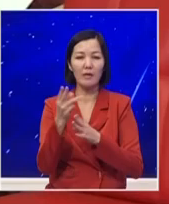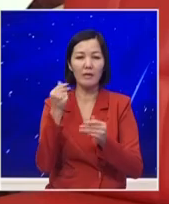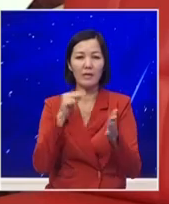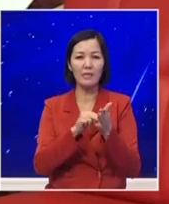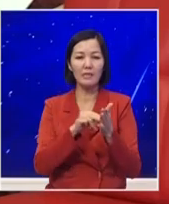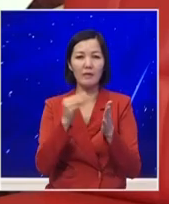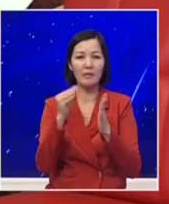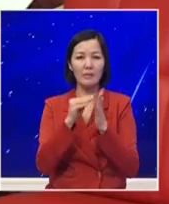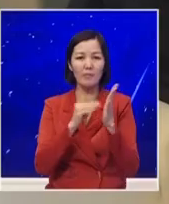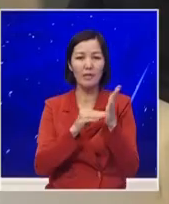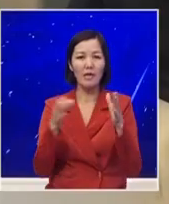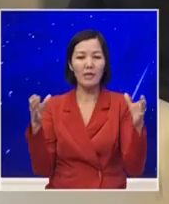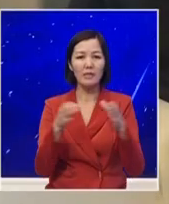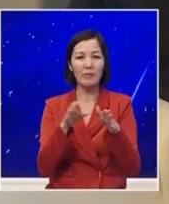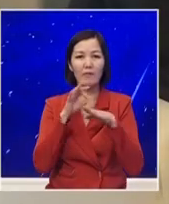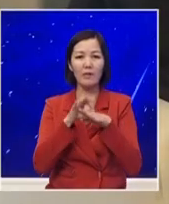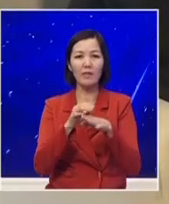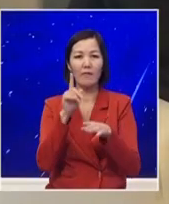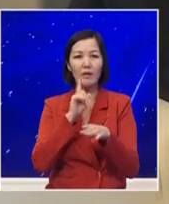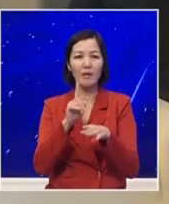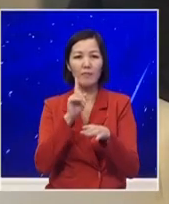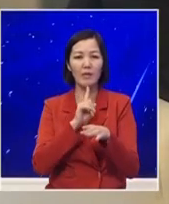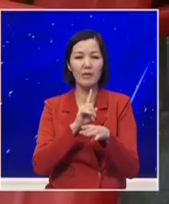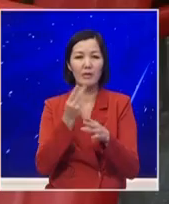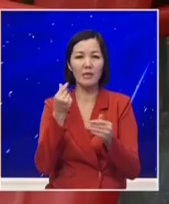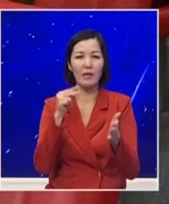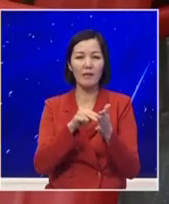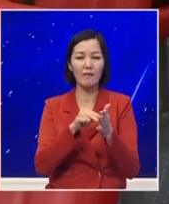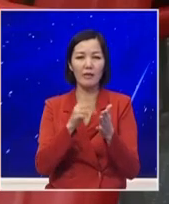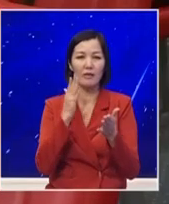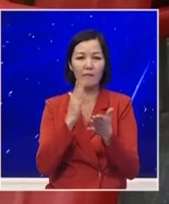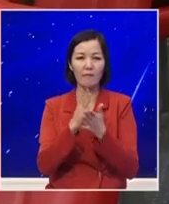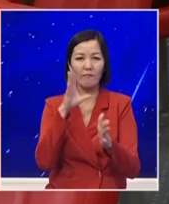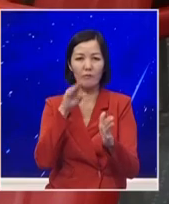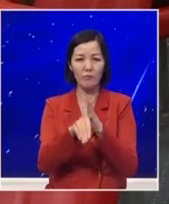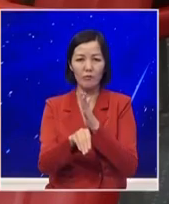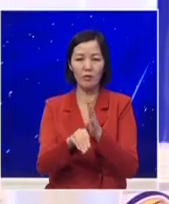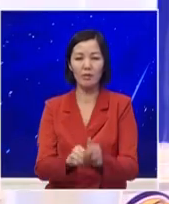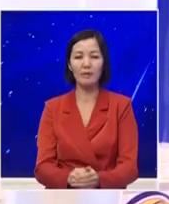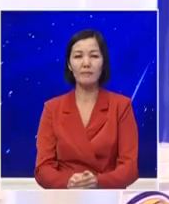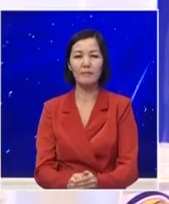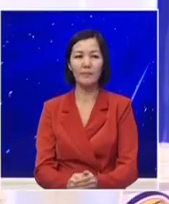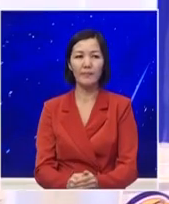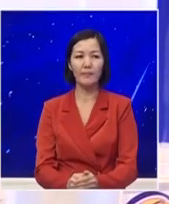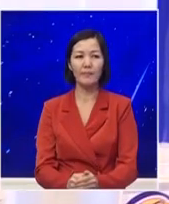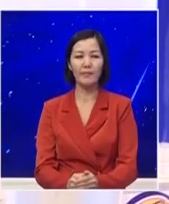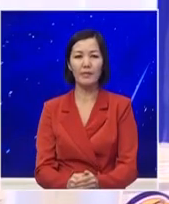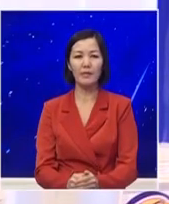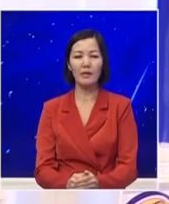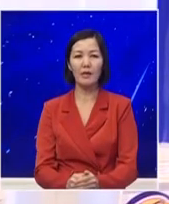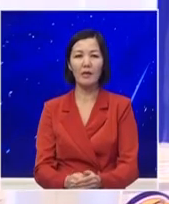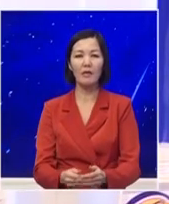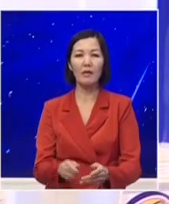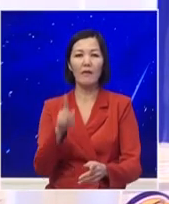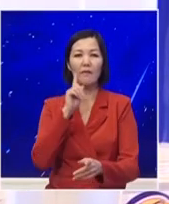тарифных смет департаментом введены временные компенсирующие тарифы. Что такое временный компенсирующий тариф?